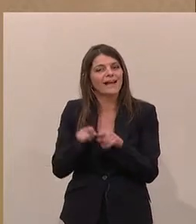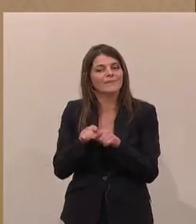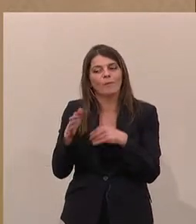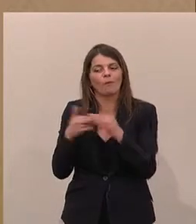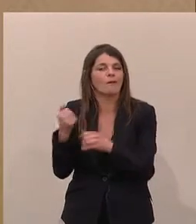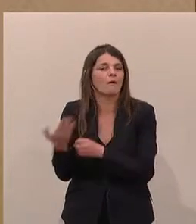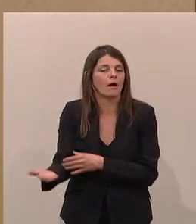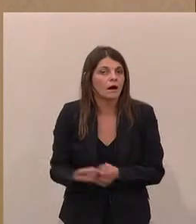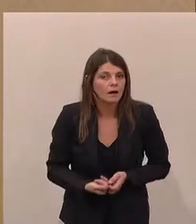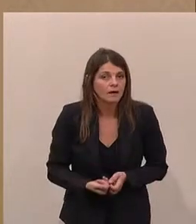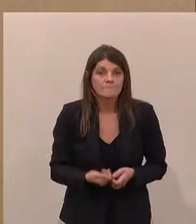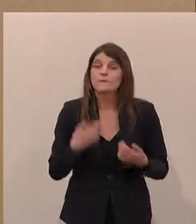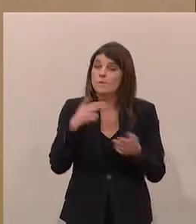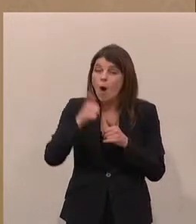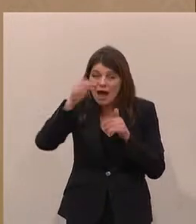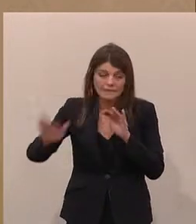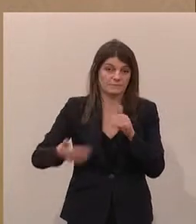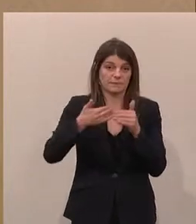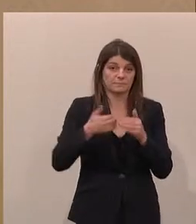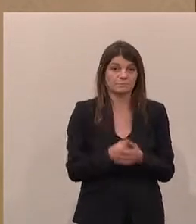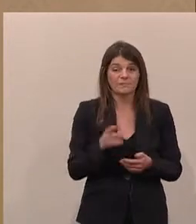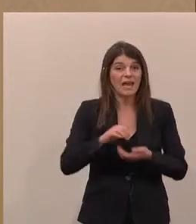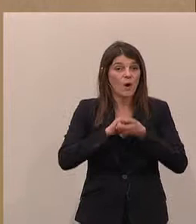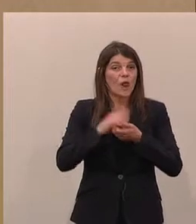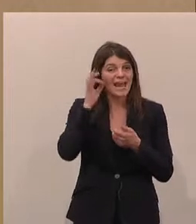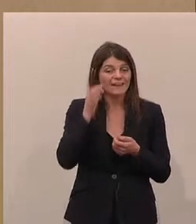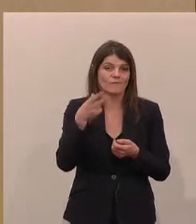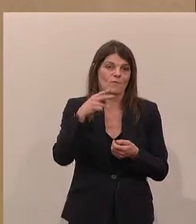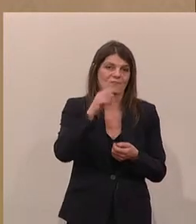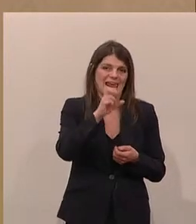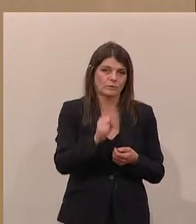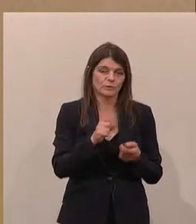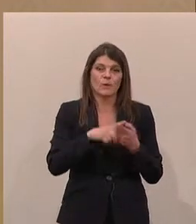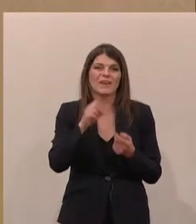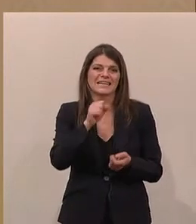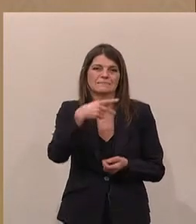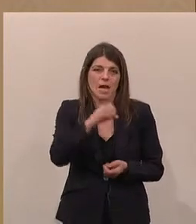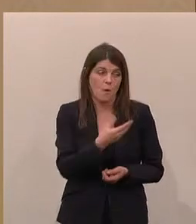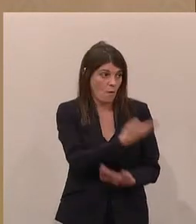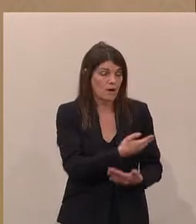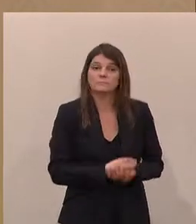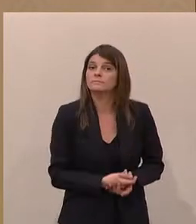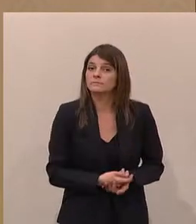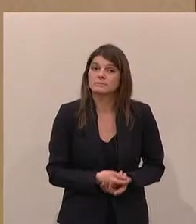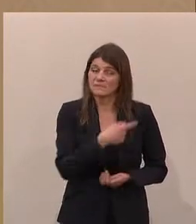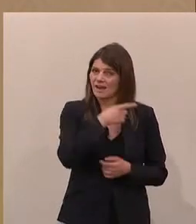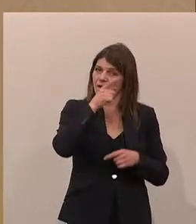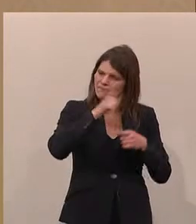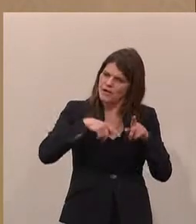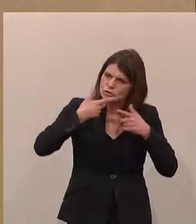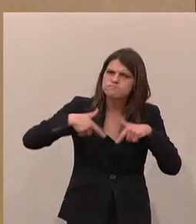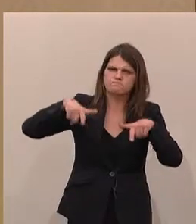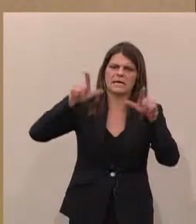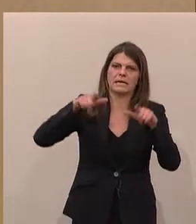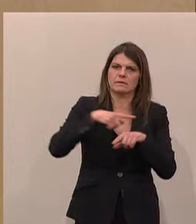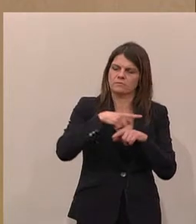ich sage noch eines dazu, weil Kolleginnen von den NEOS und von der SPÖ hier einen falschen Eindruck